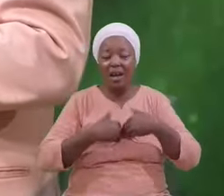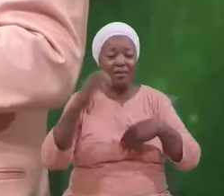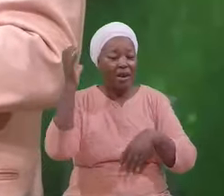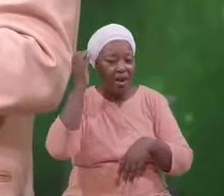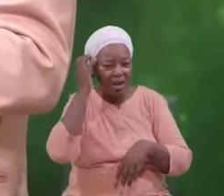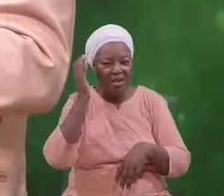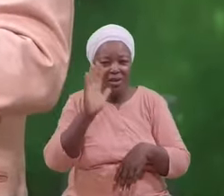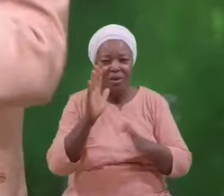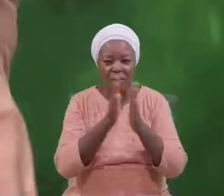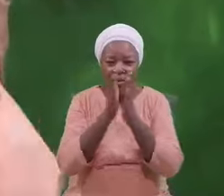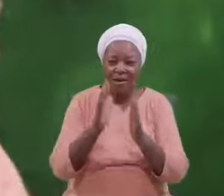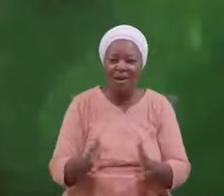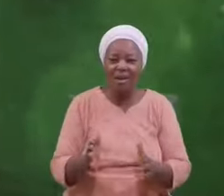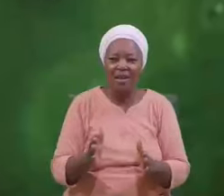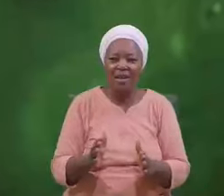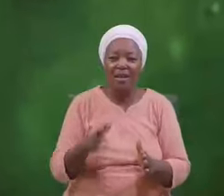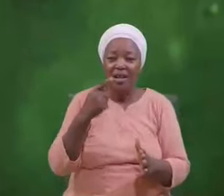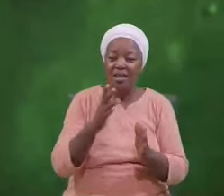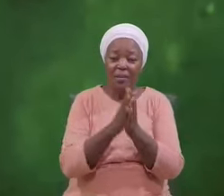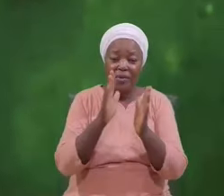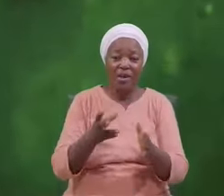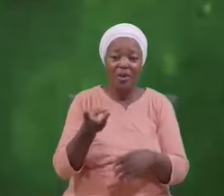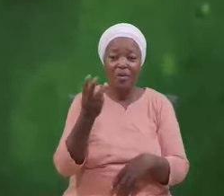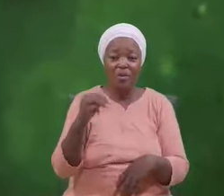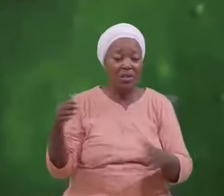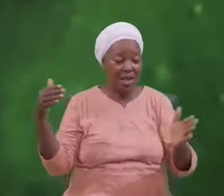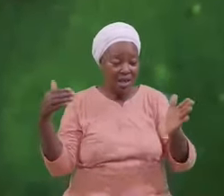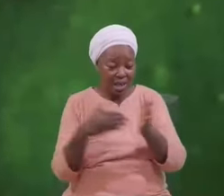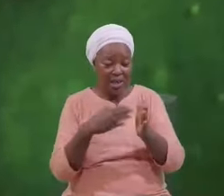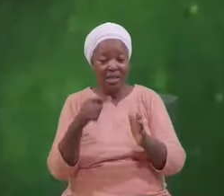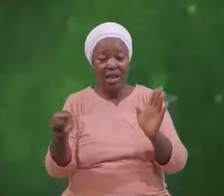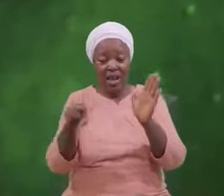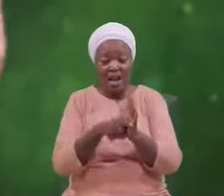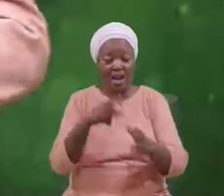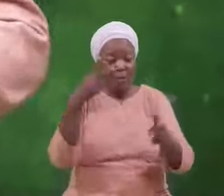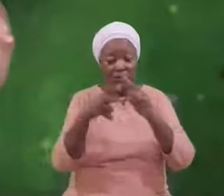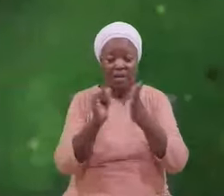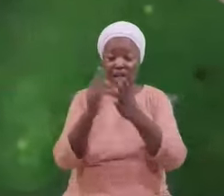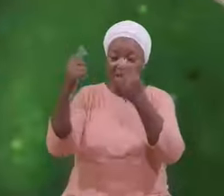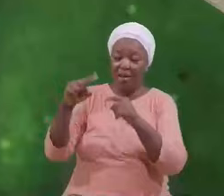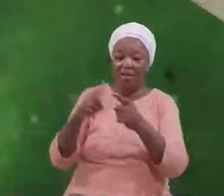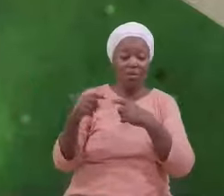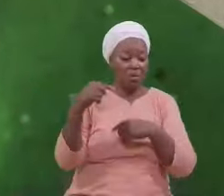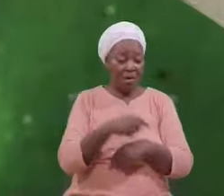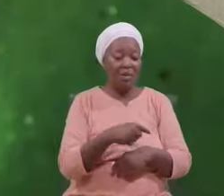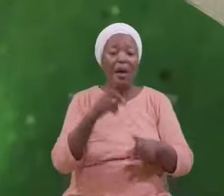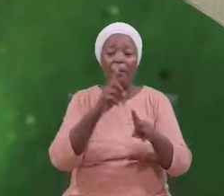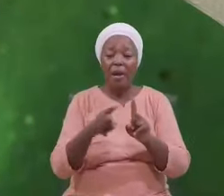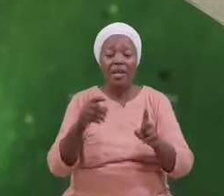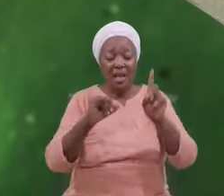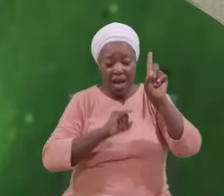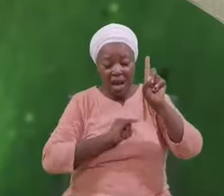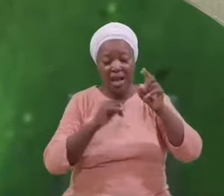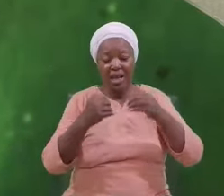prière. La prière était contre la prophétie négative qui lui a été déclarée. J'ai entendu